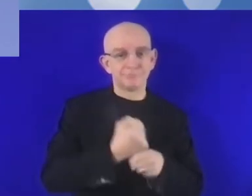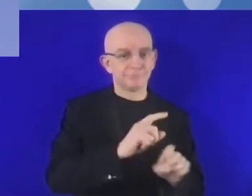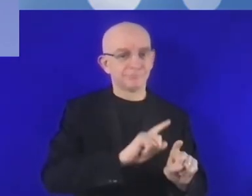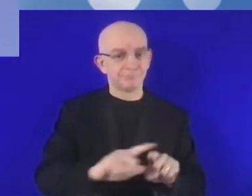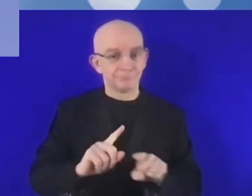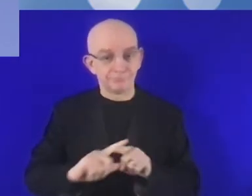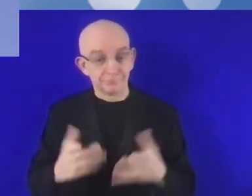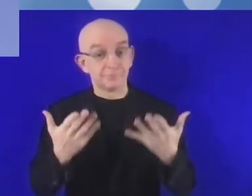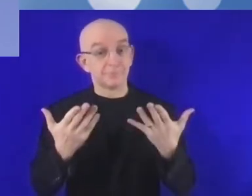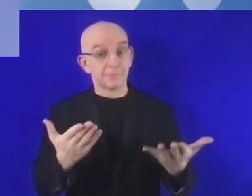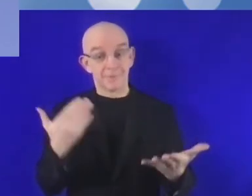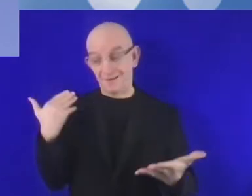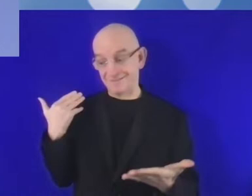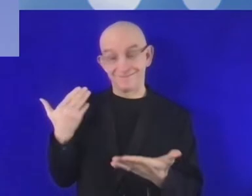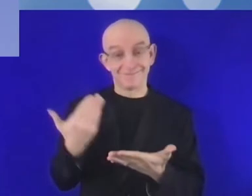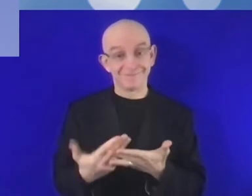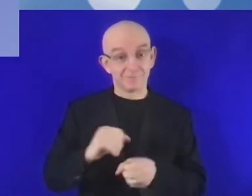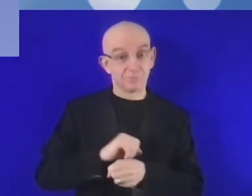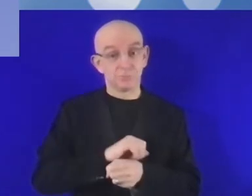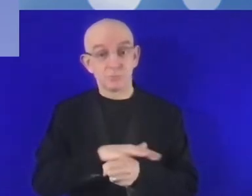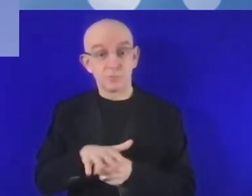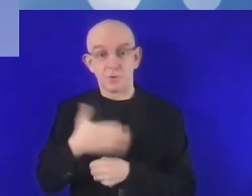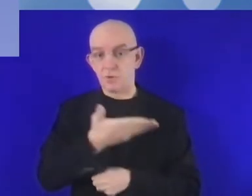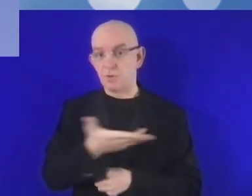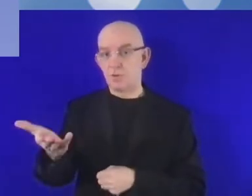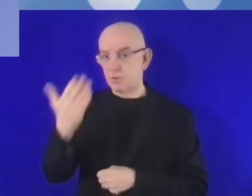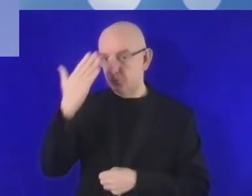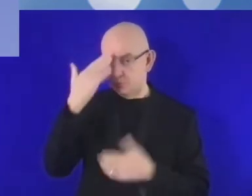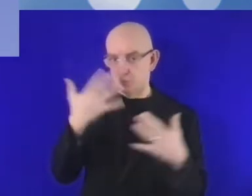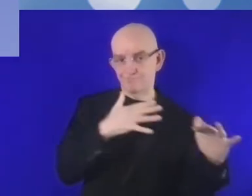مجتمعا عالميا كبيرا في